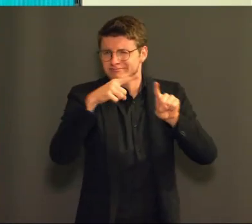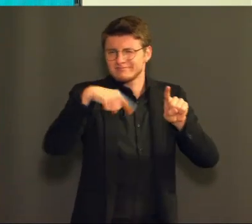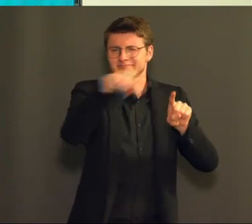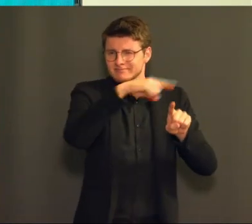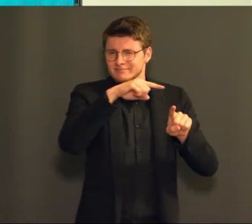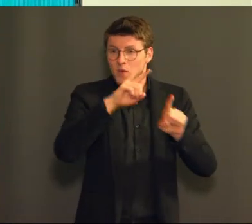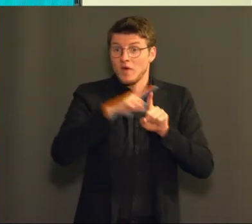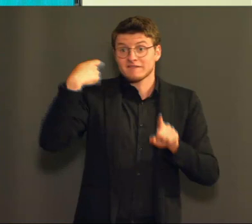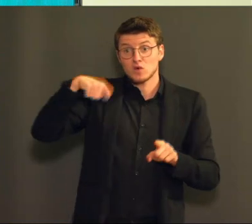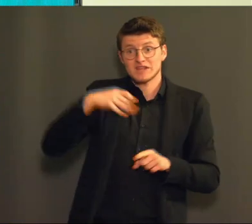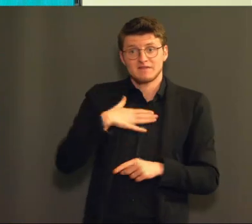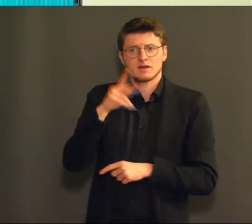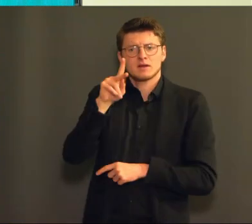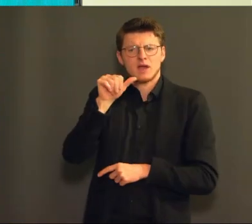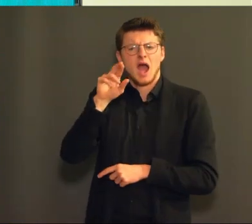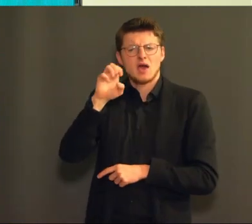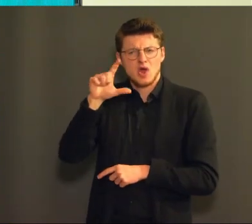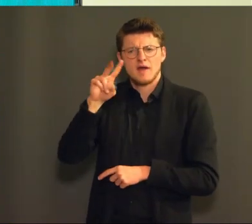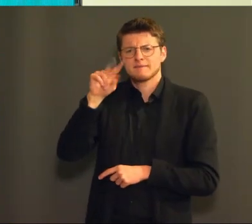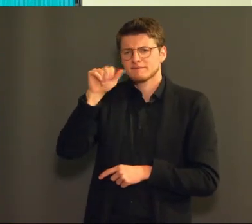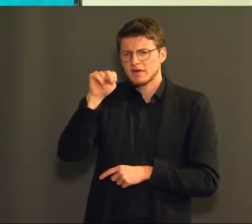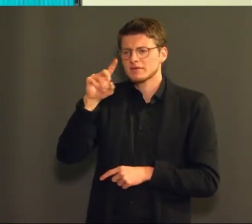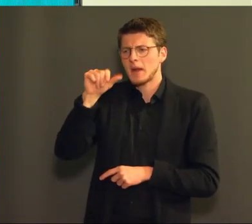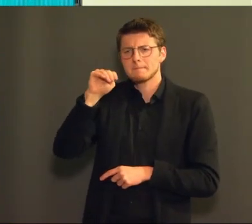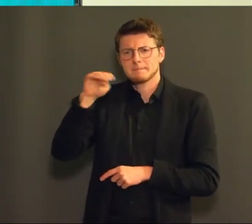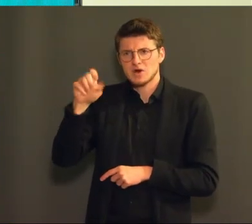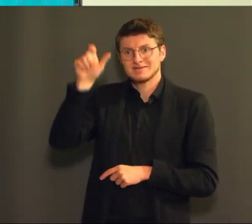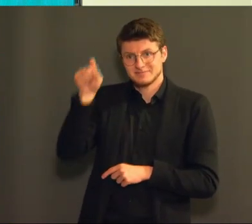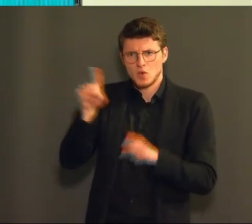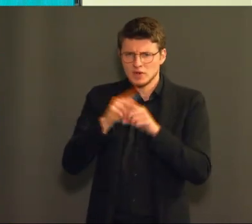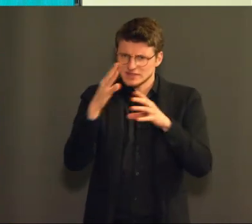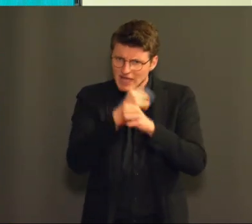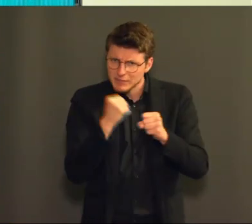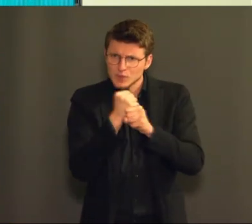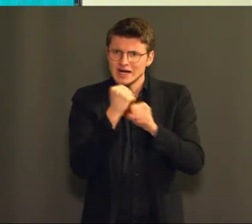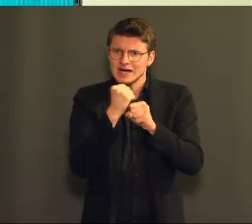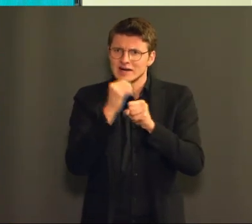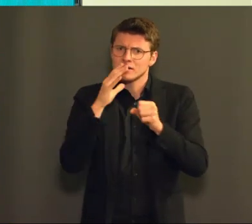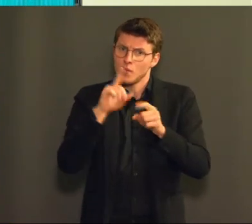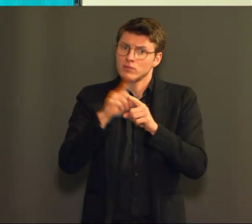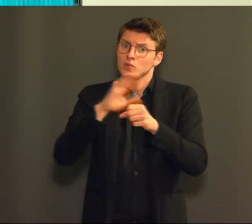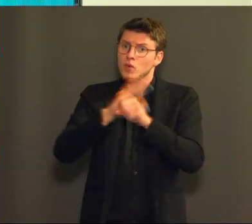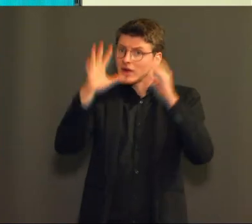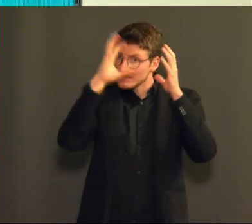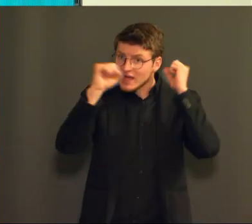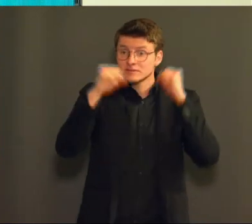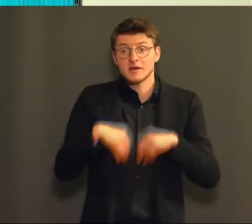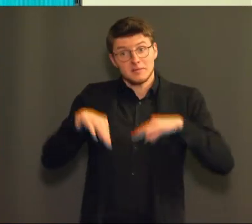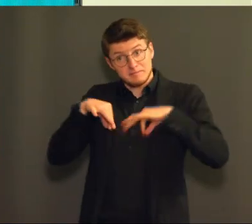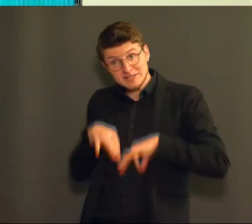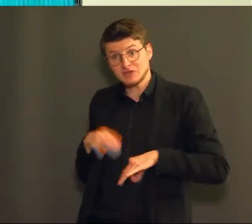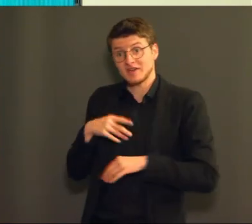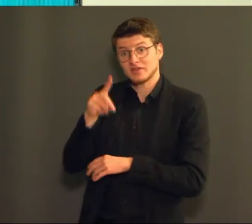van Damme en in nauwe samenwerking met het coronacommissariaat en minister Dermagne acties ondernomen om dit verder